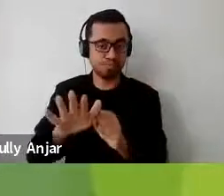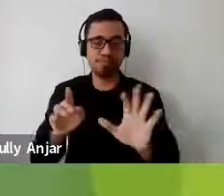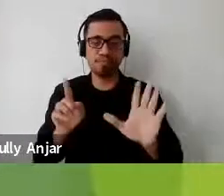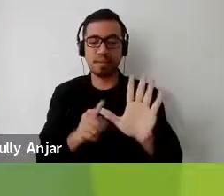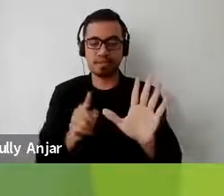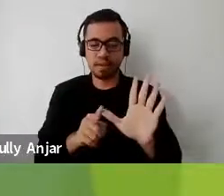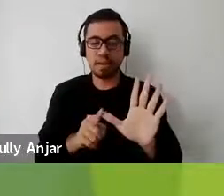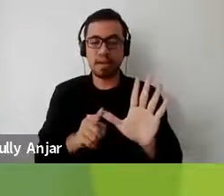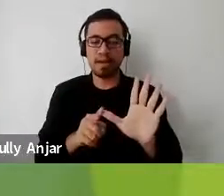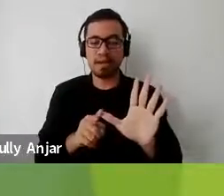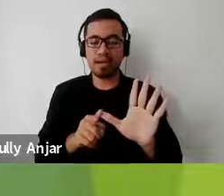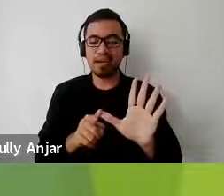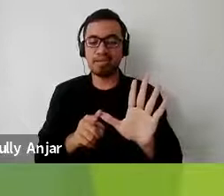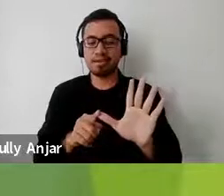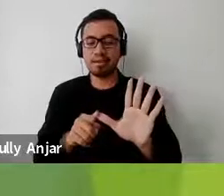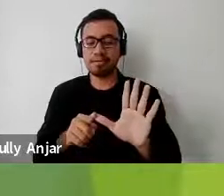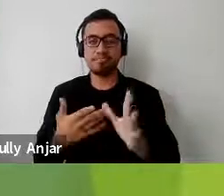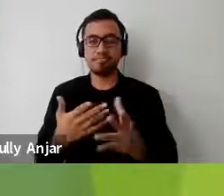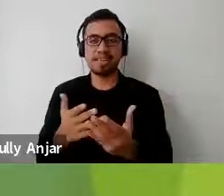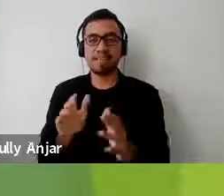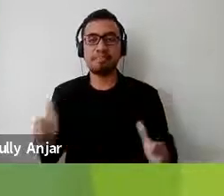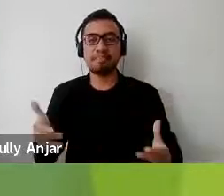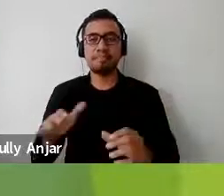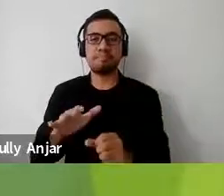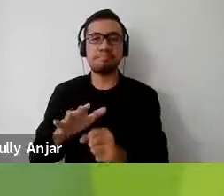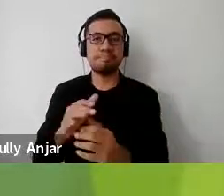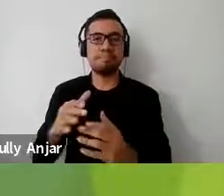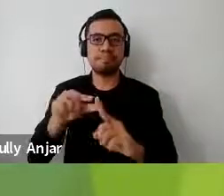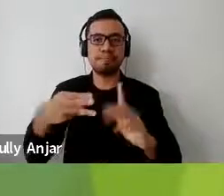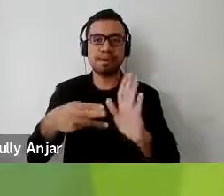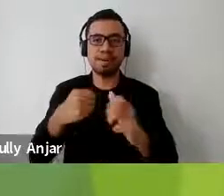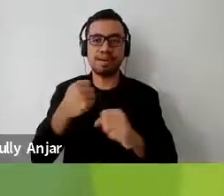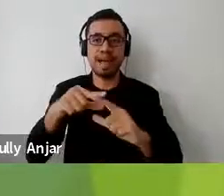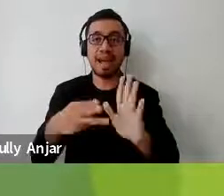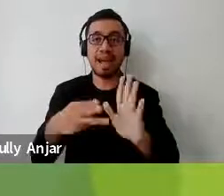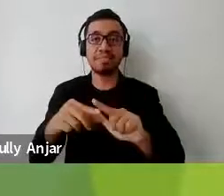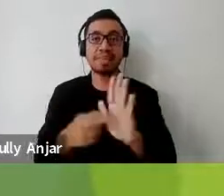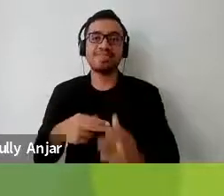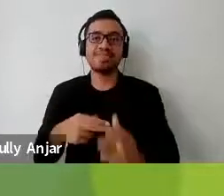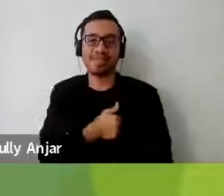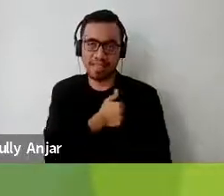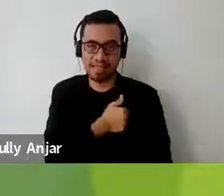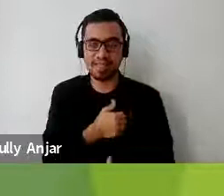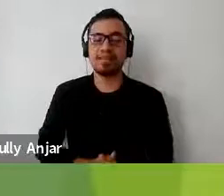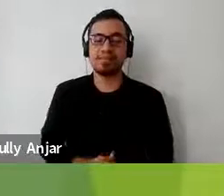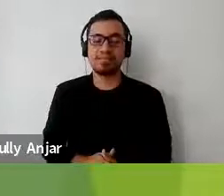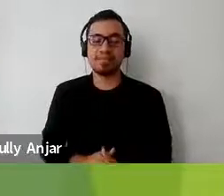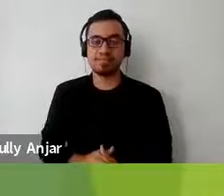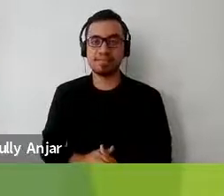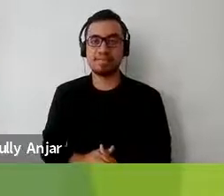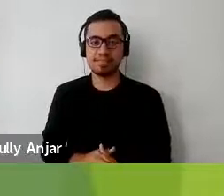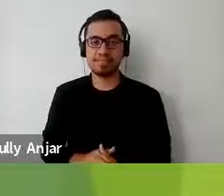ada 5 fokus penanganan. Kemudian fokus penanganan ini tujuannya adalah